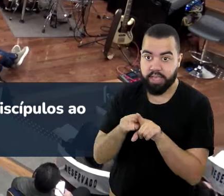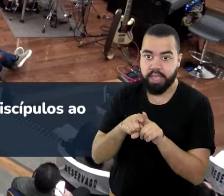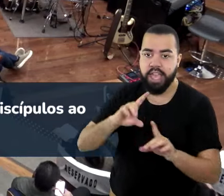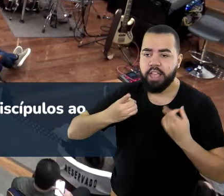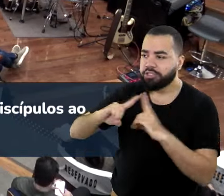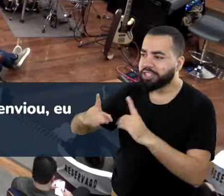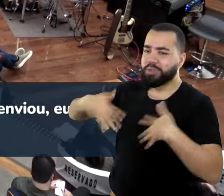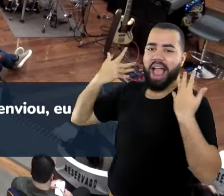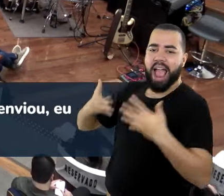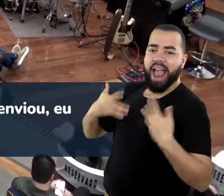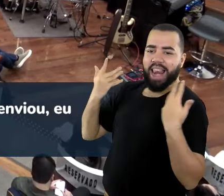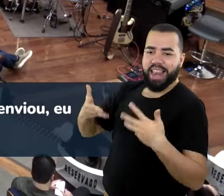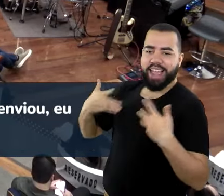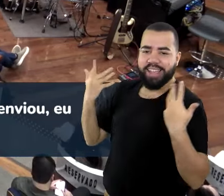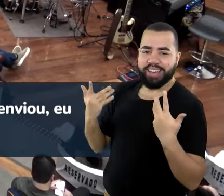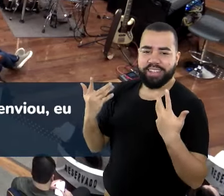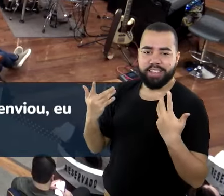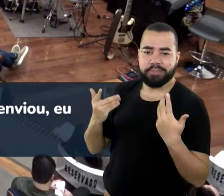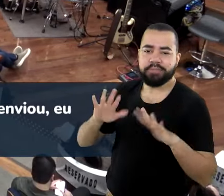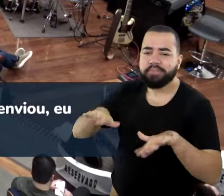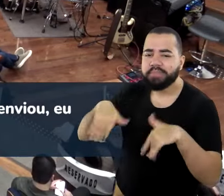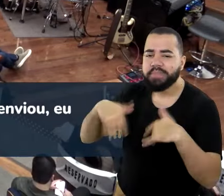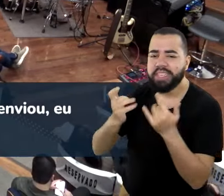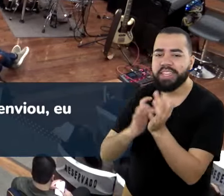21절입니다. 21.